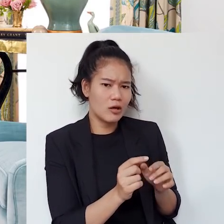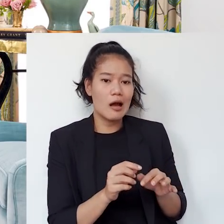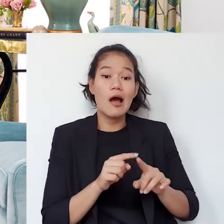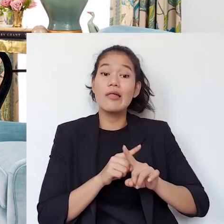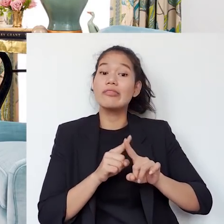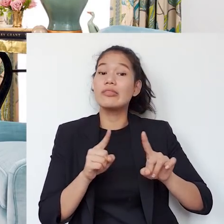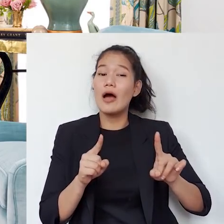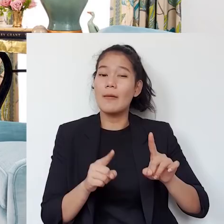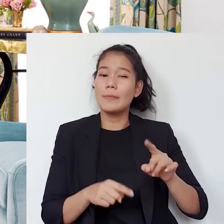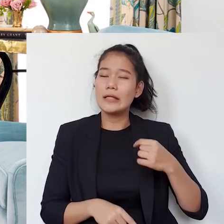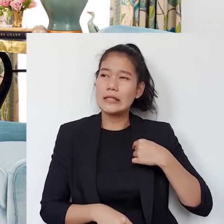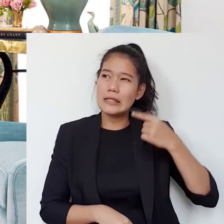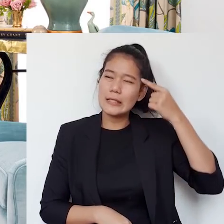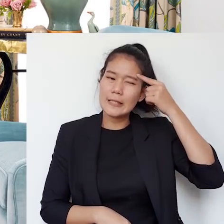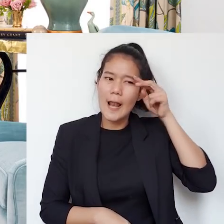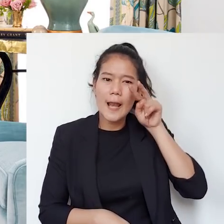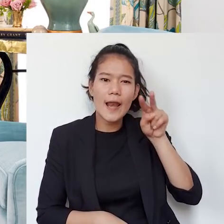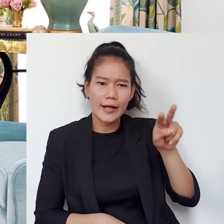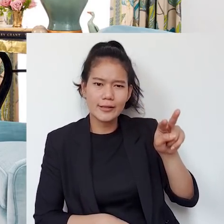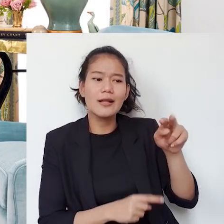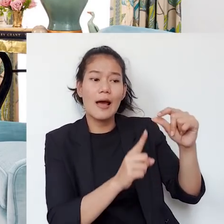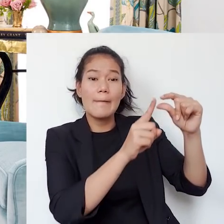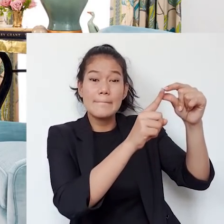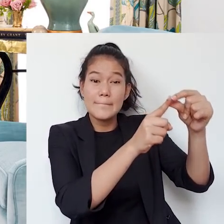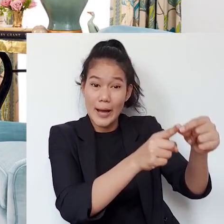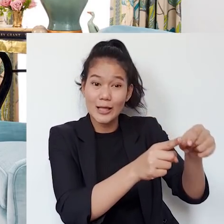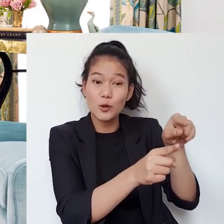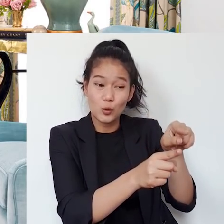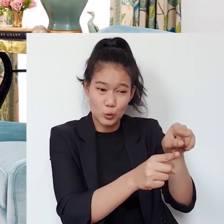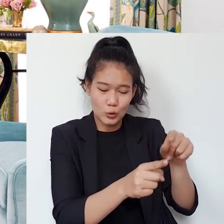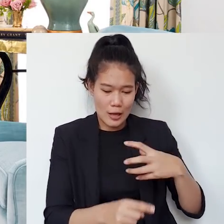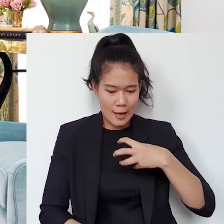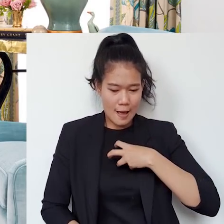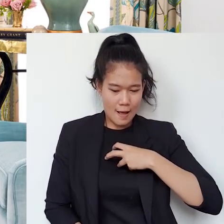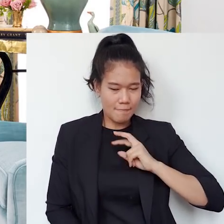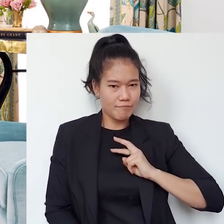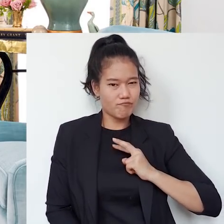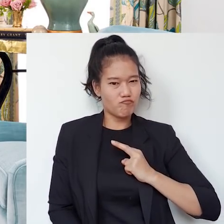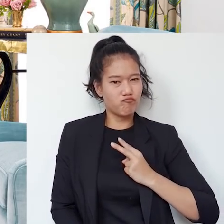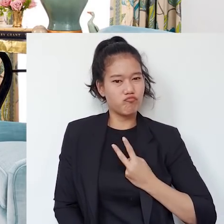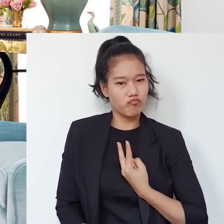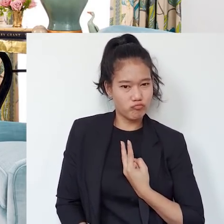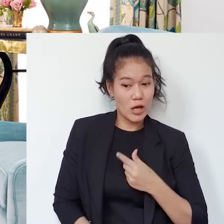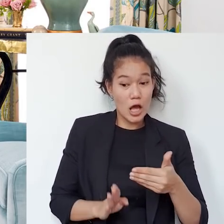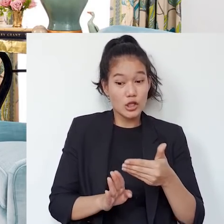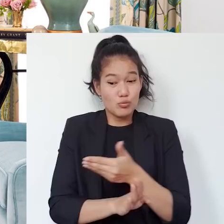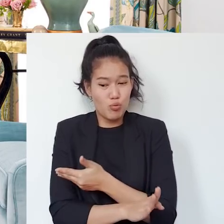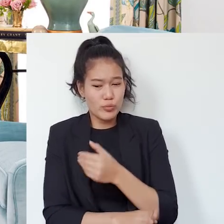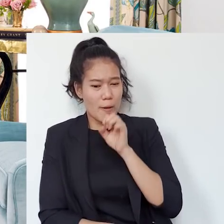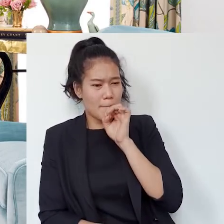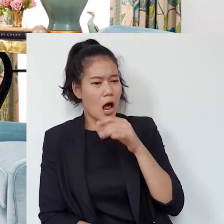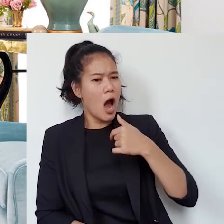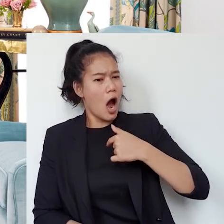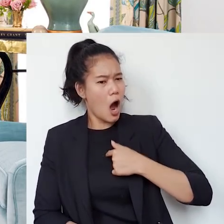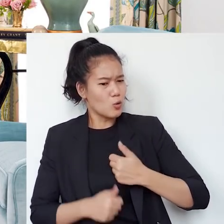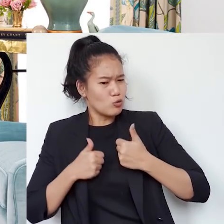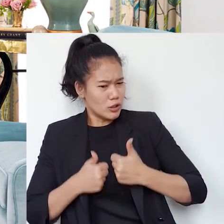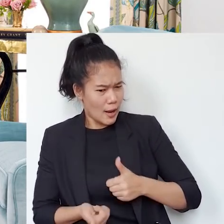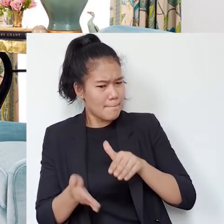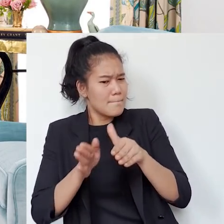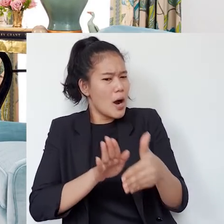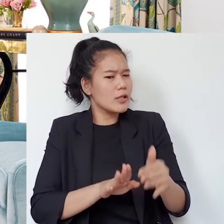kita melihat bagaimana Petrus berubah keyakinan. Dari yang tadi berkata, "Aku siap mati bagi